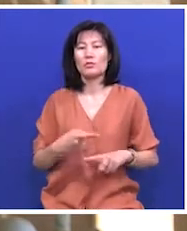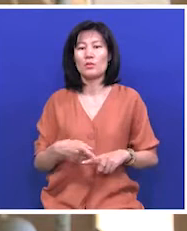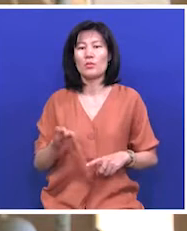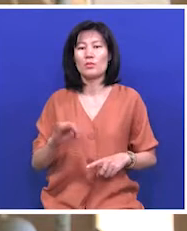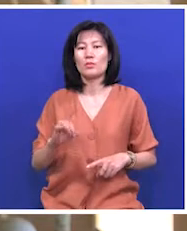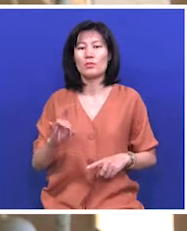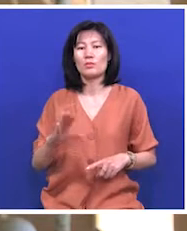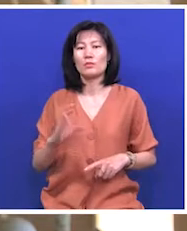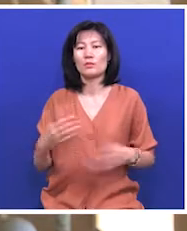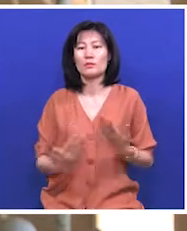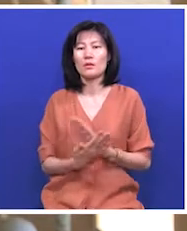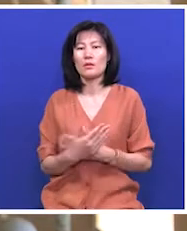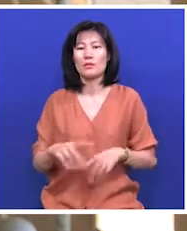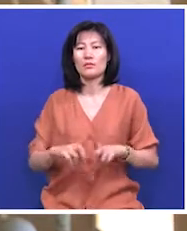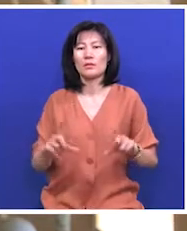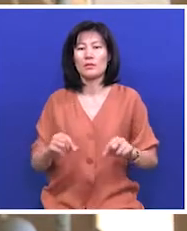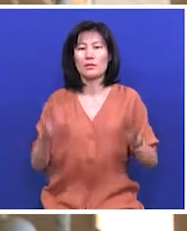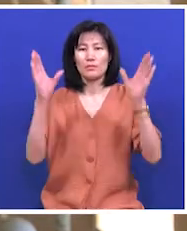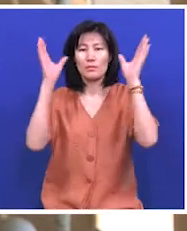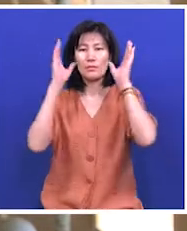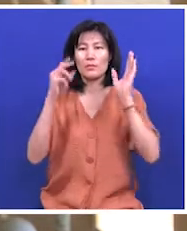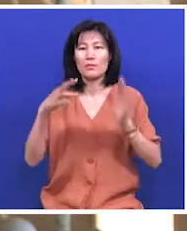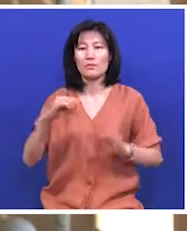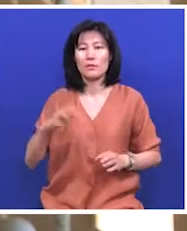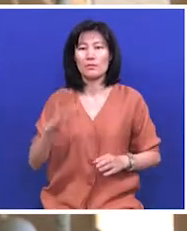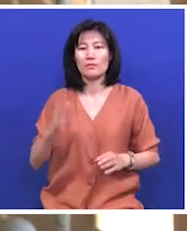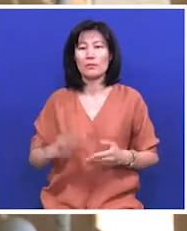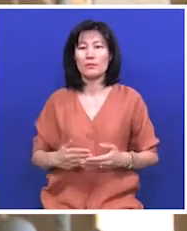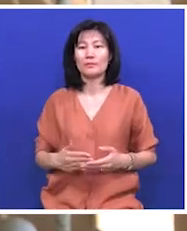біздің осы Өргебасы ауылында жаңа мектеп бар, мешіт бар,